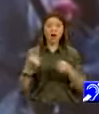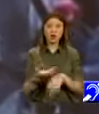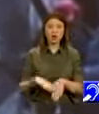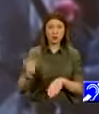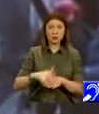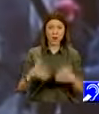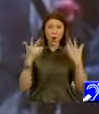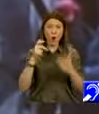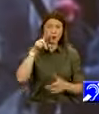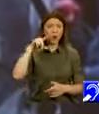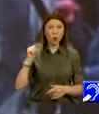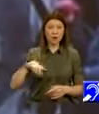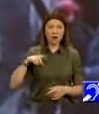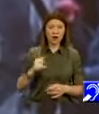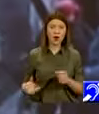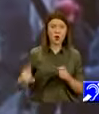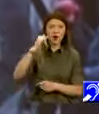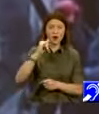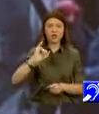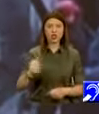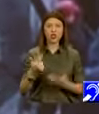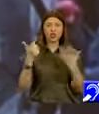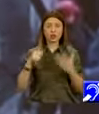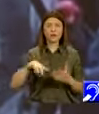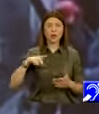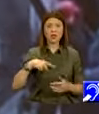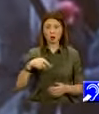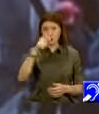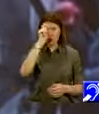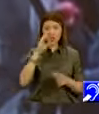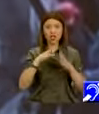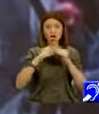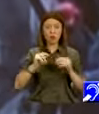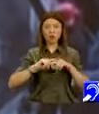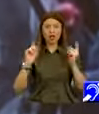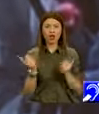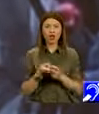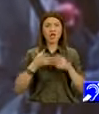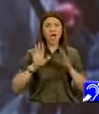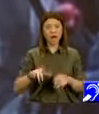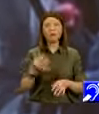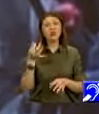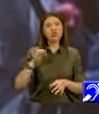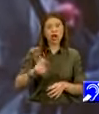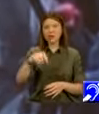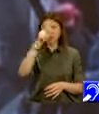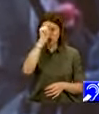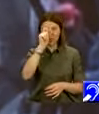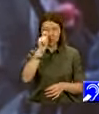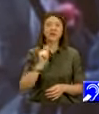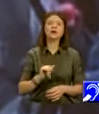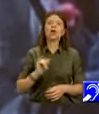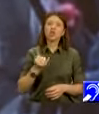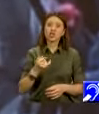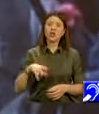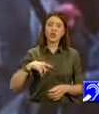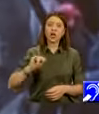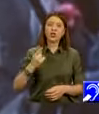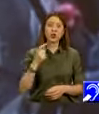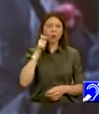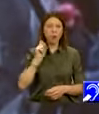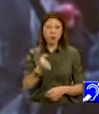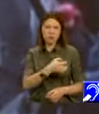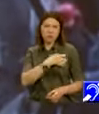toți cei 8 oameni aflați la bord, dintre care 7 erau cetățeni români, toți deținând și alte cetățenii. Printre ei se aflau